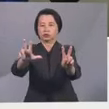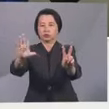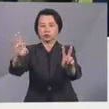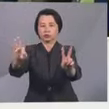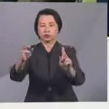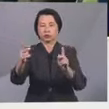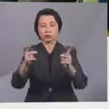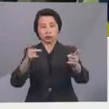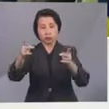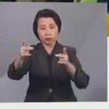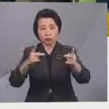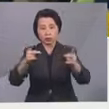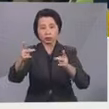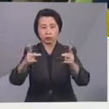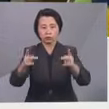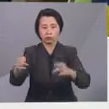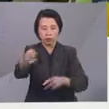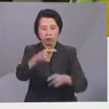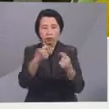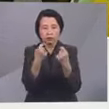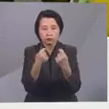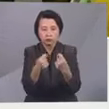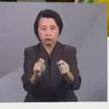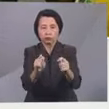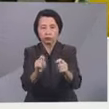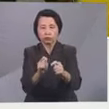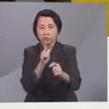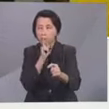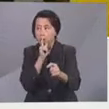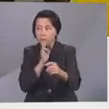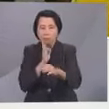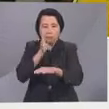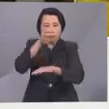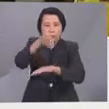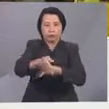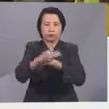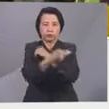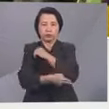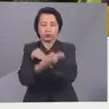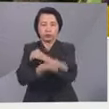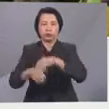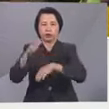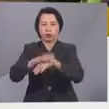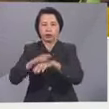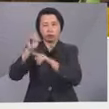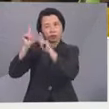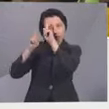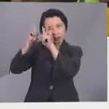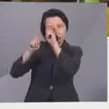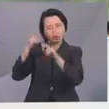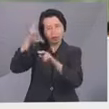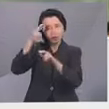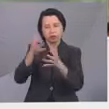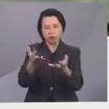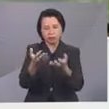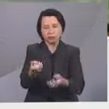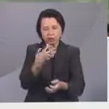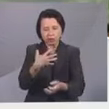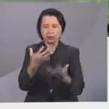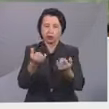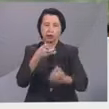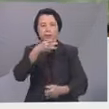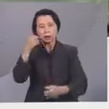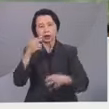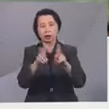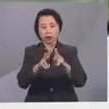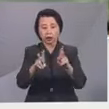2,539 kenderaan yang cuba merentas negeri atas alasan mahu pulang ke kampung